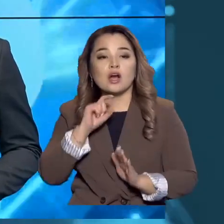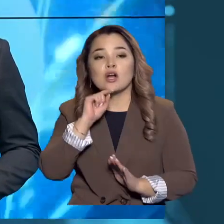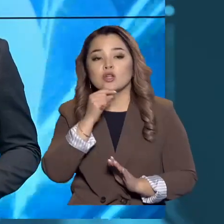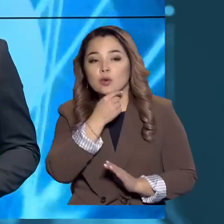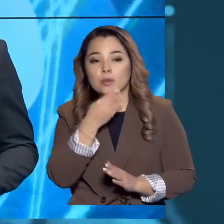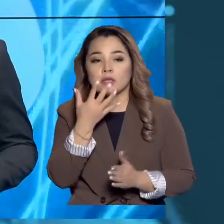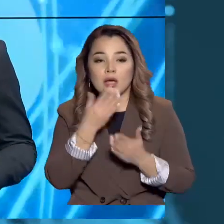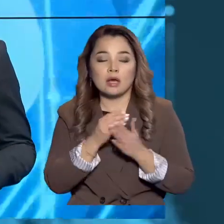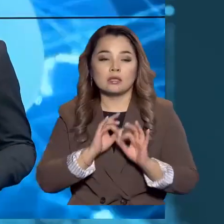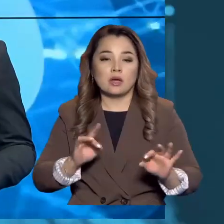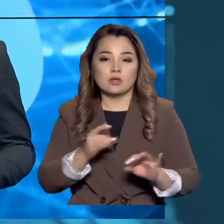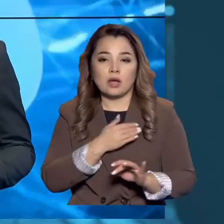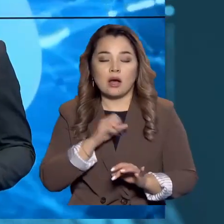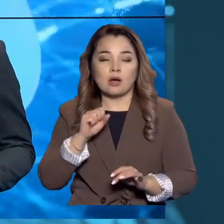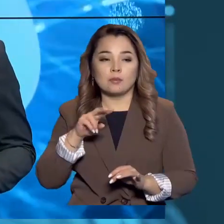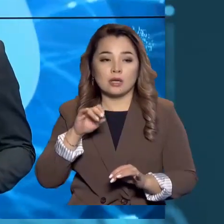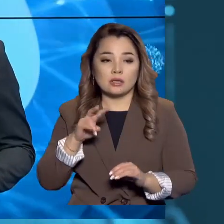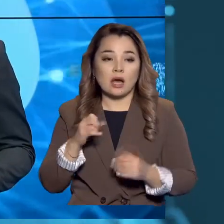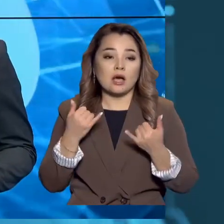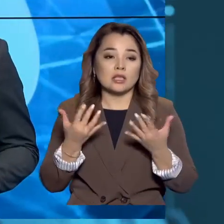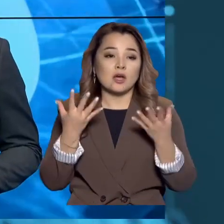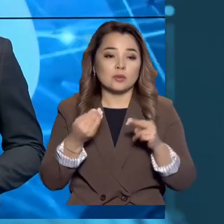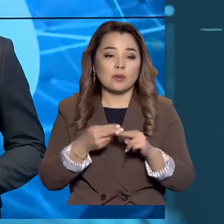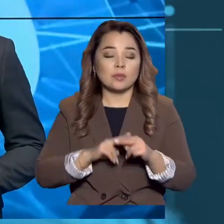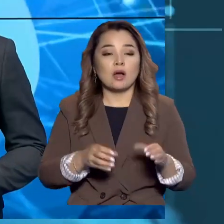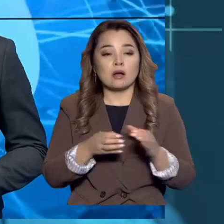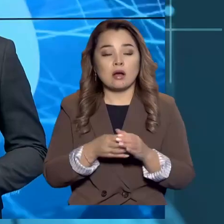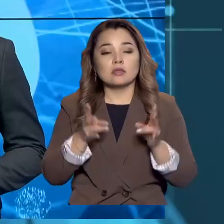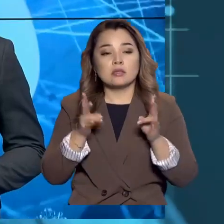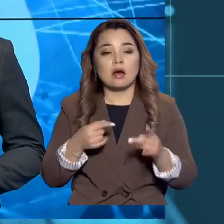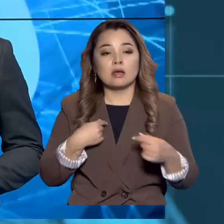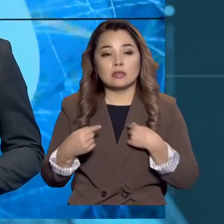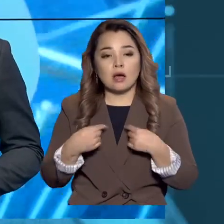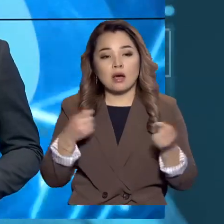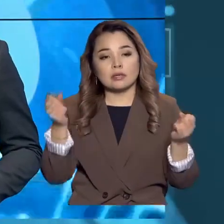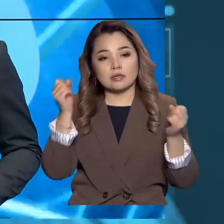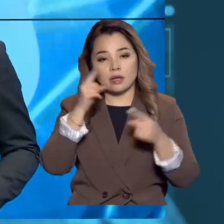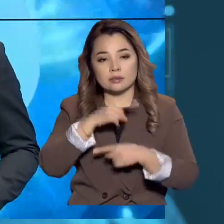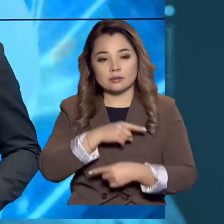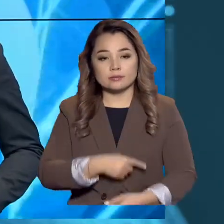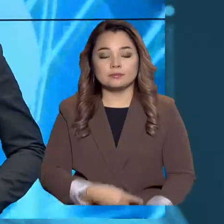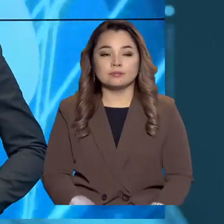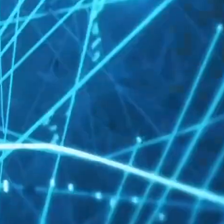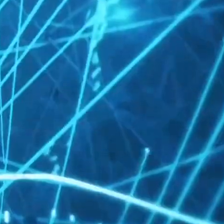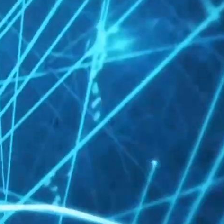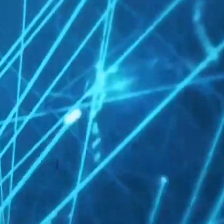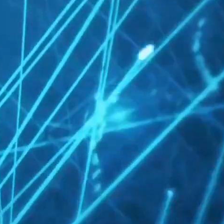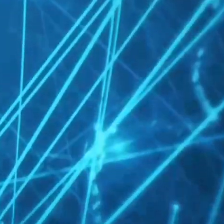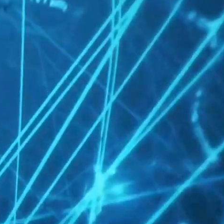Досжан. Қайырлы кеш, Альбина. Қазір осы компаниядан зардап шеккендер анықталып жатыр.